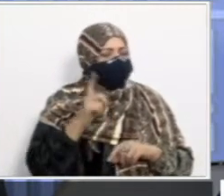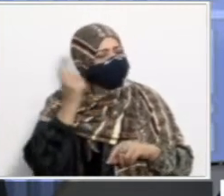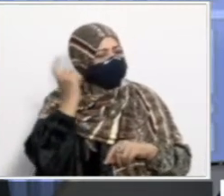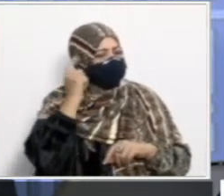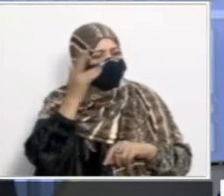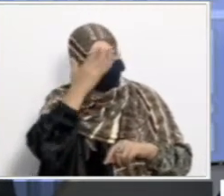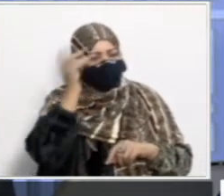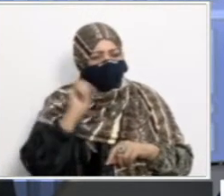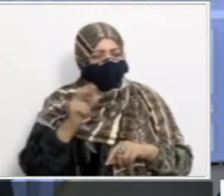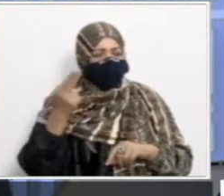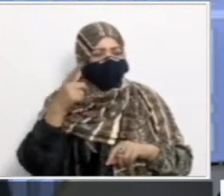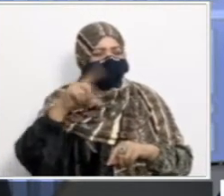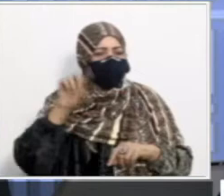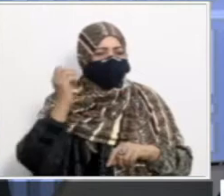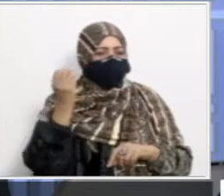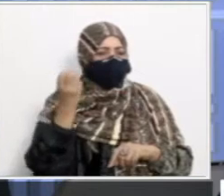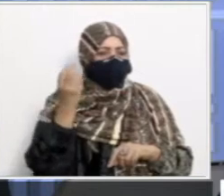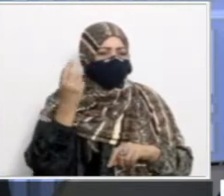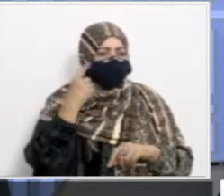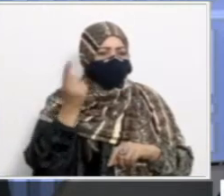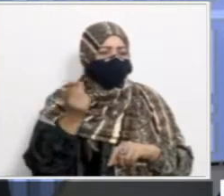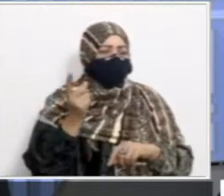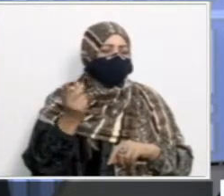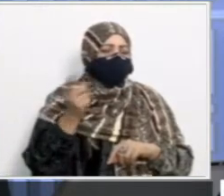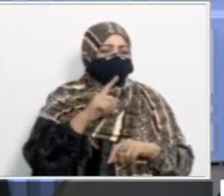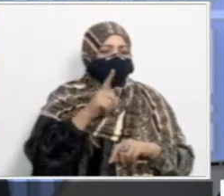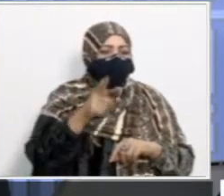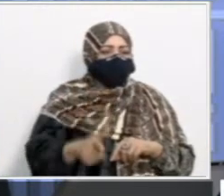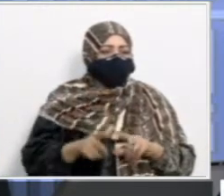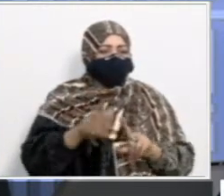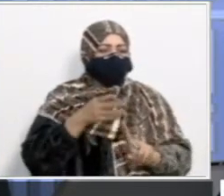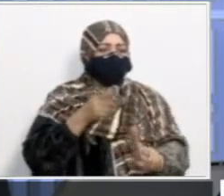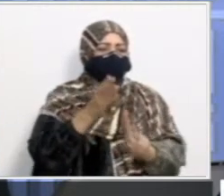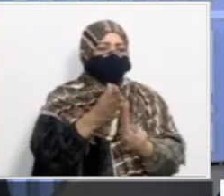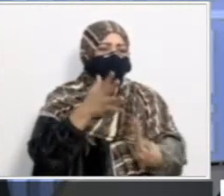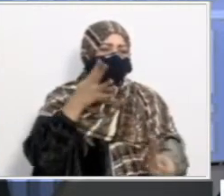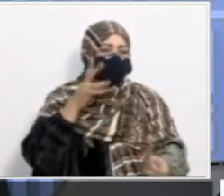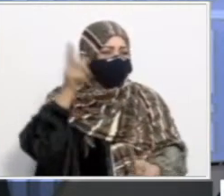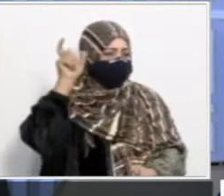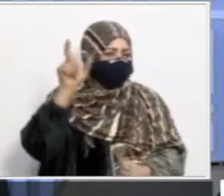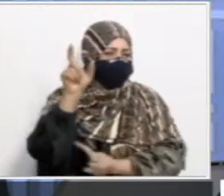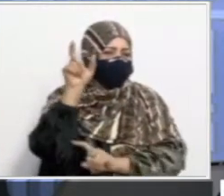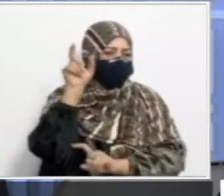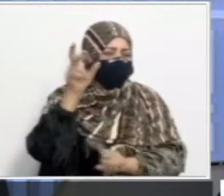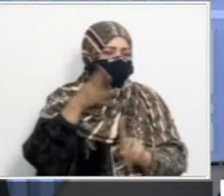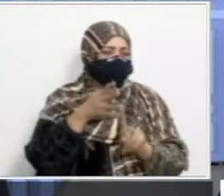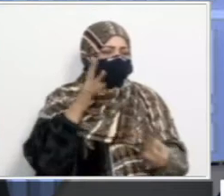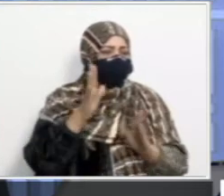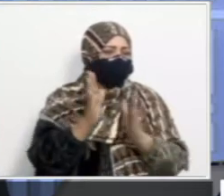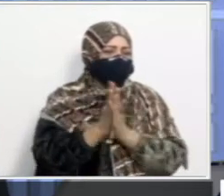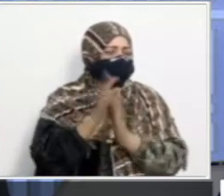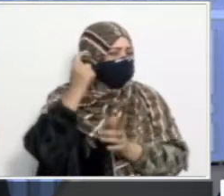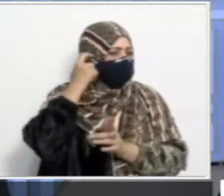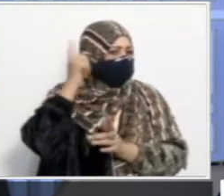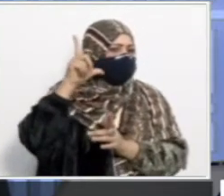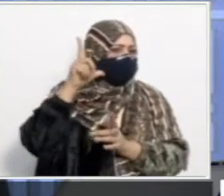يقول إذا كان الإمام حدث له عذر، يعني إما أنه تذكر أنه غير متوضئ أو